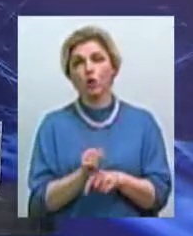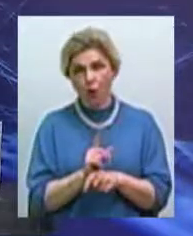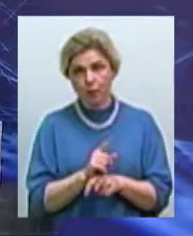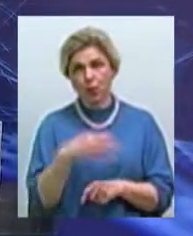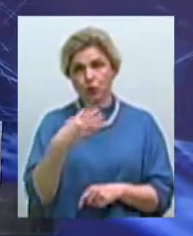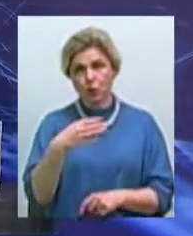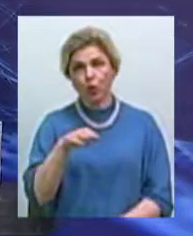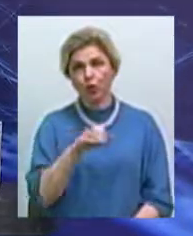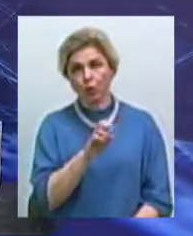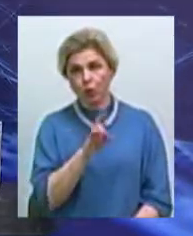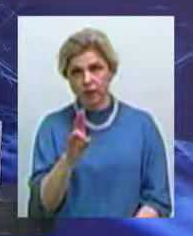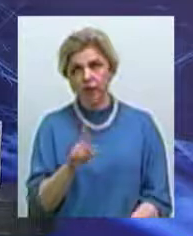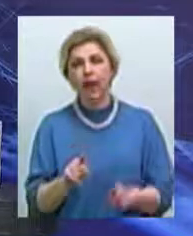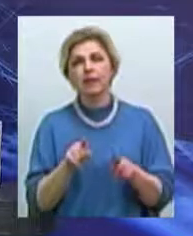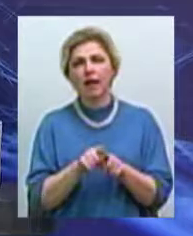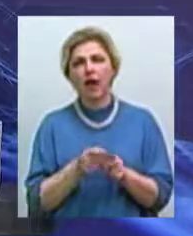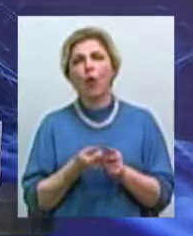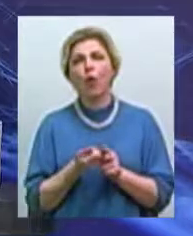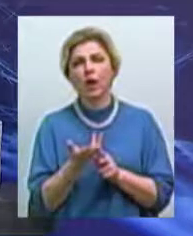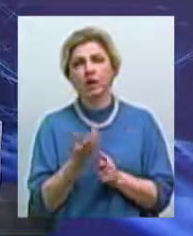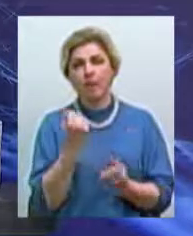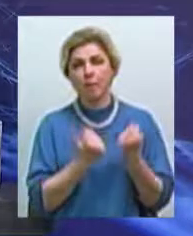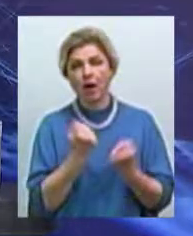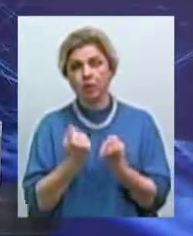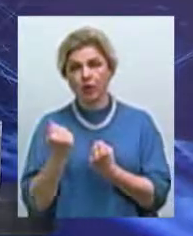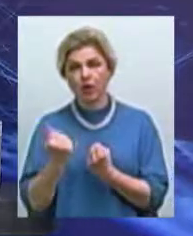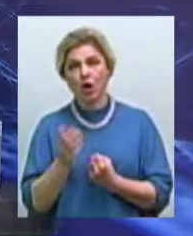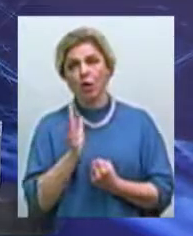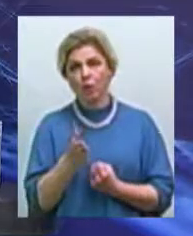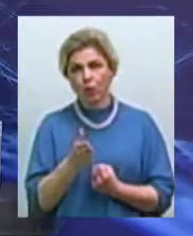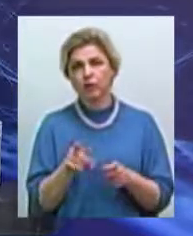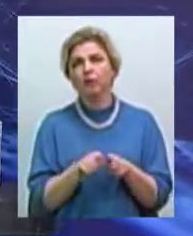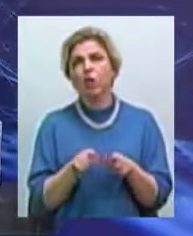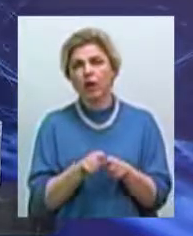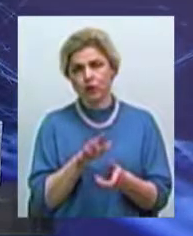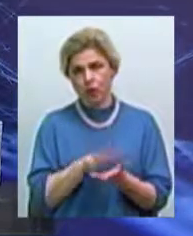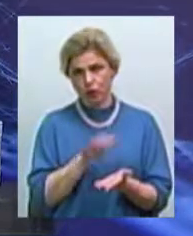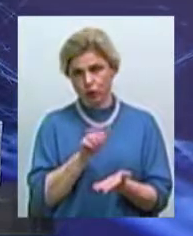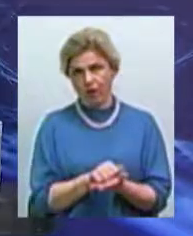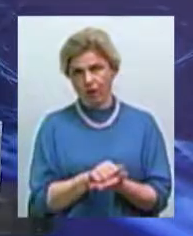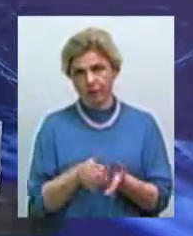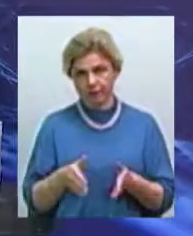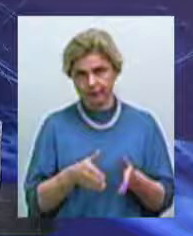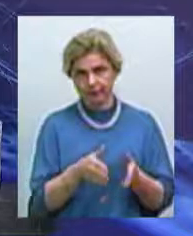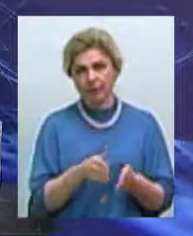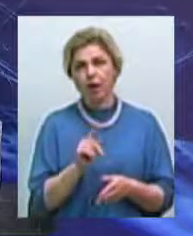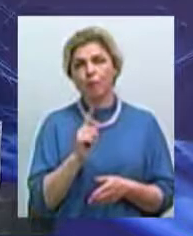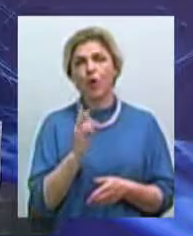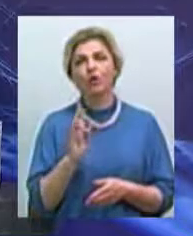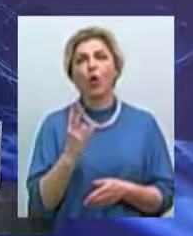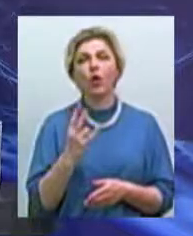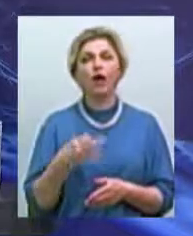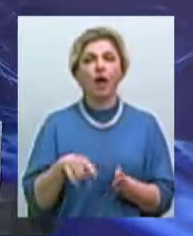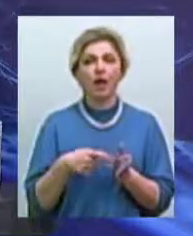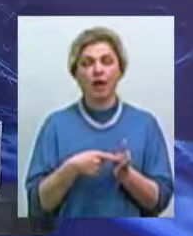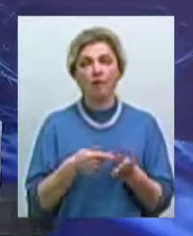то така кількість транспортних засобів, вона буде сама по собі руйнувати, тому що місто Миколаїв – портове місто, і